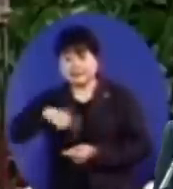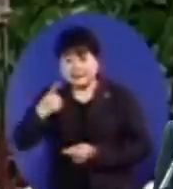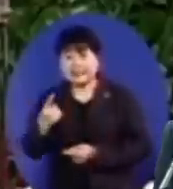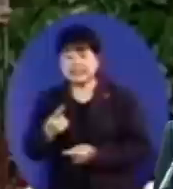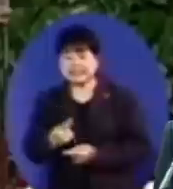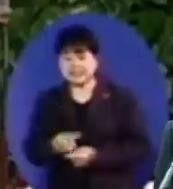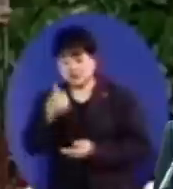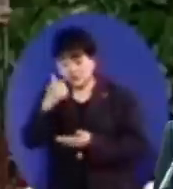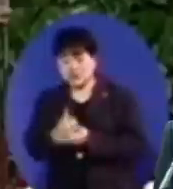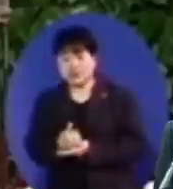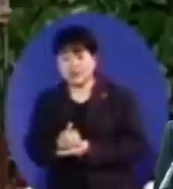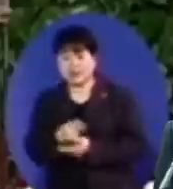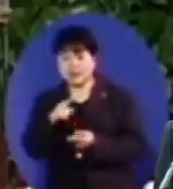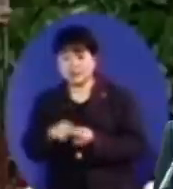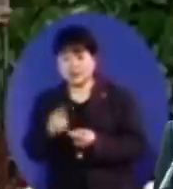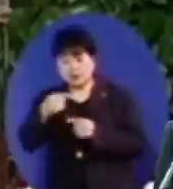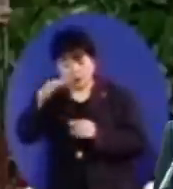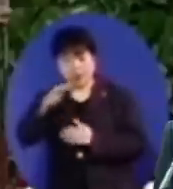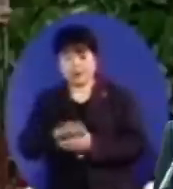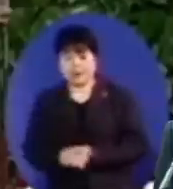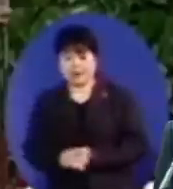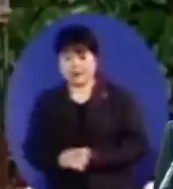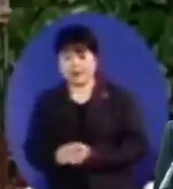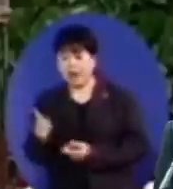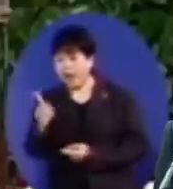가는 것입니다. 아무도